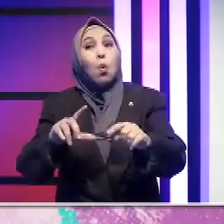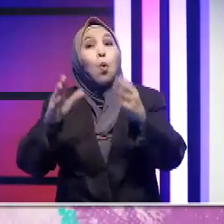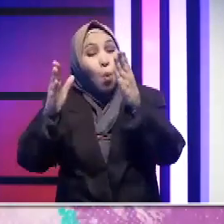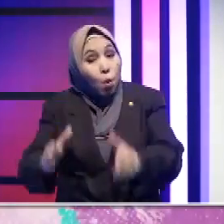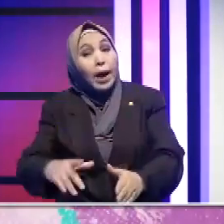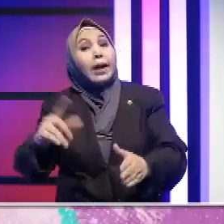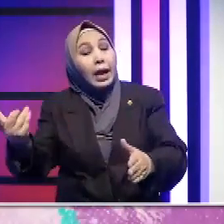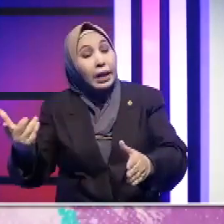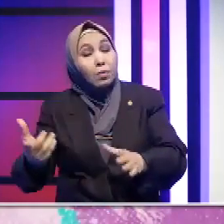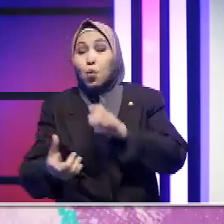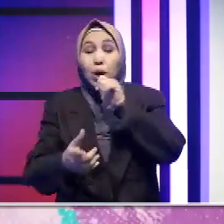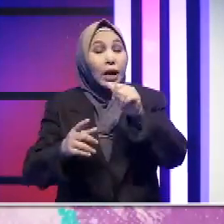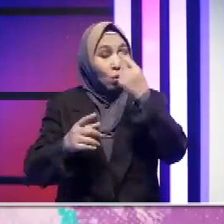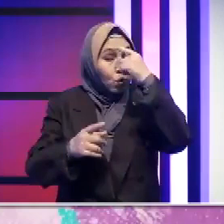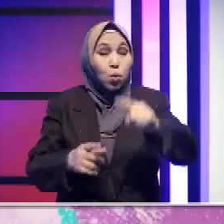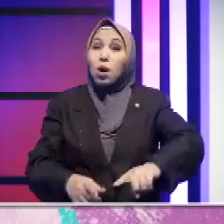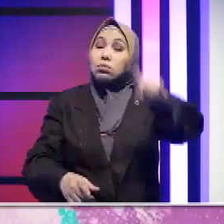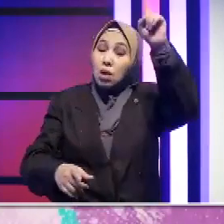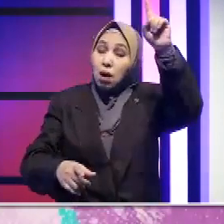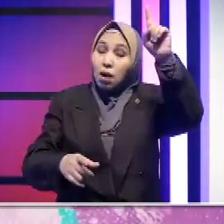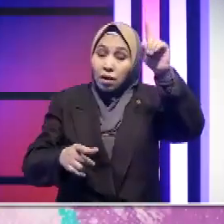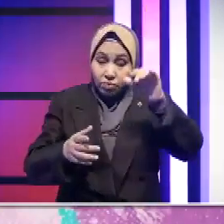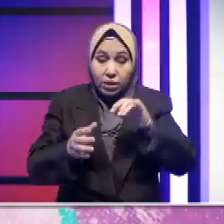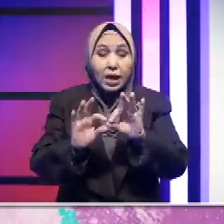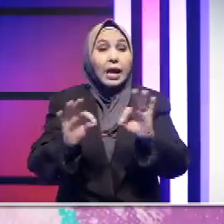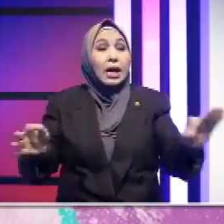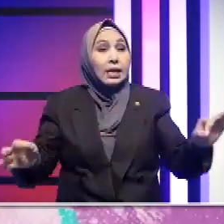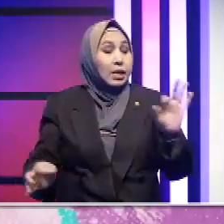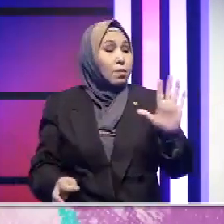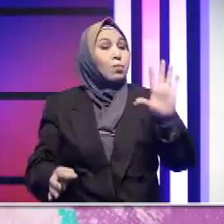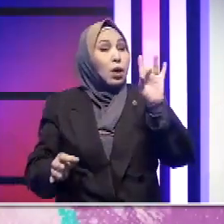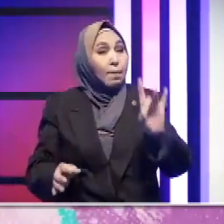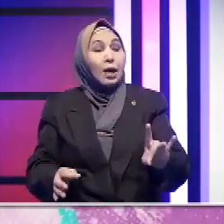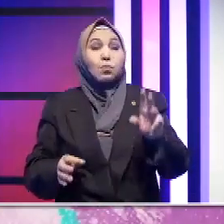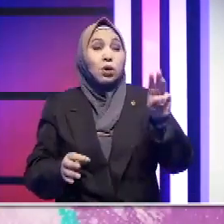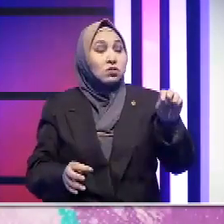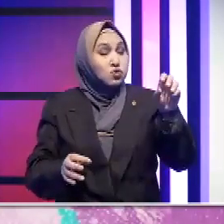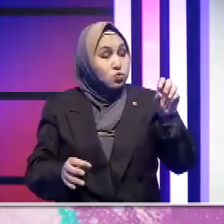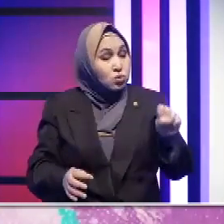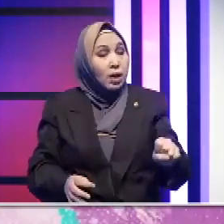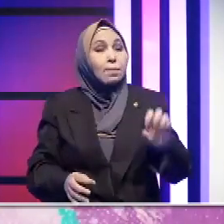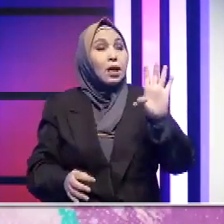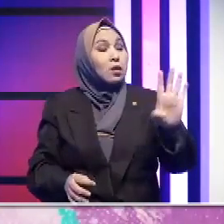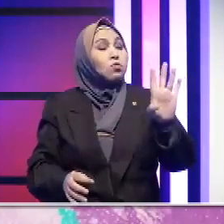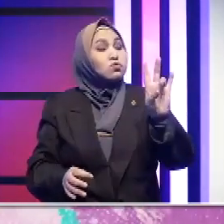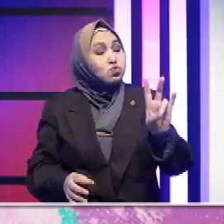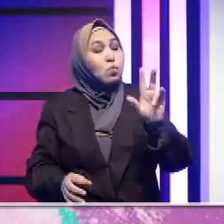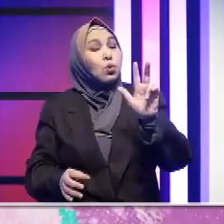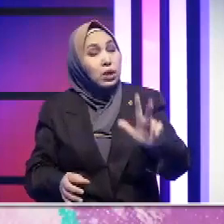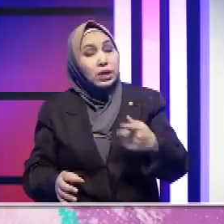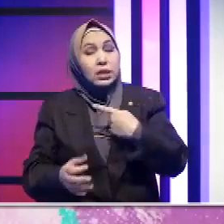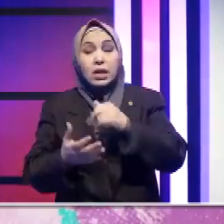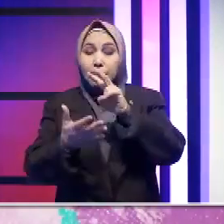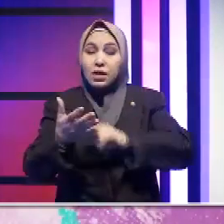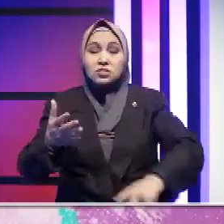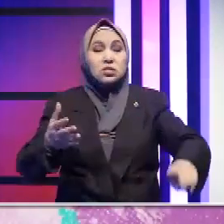itu adalah poin yang yang amat jelas sebenarnya dalam ayat 58 mukasurat 473 kita ingin membaca saja